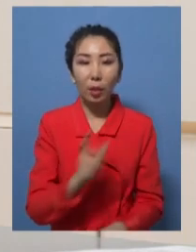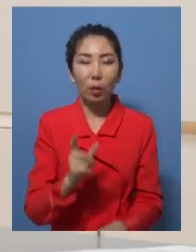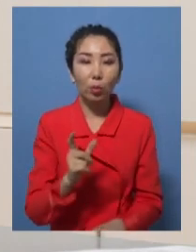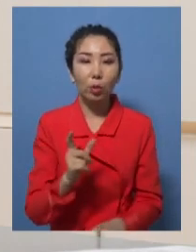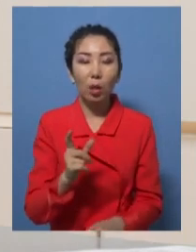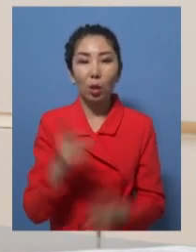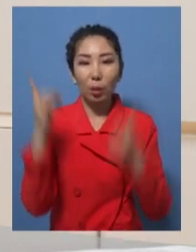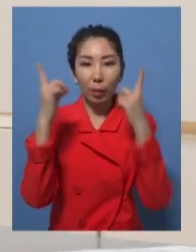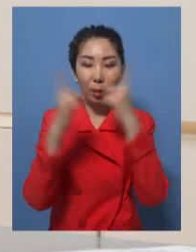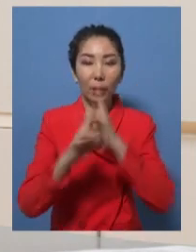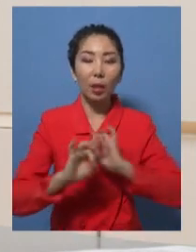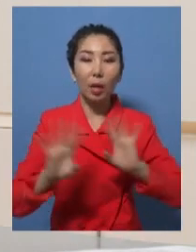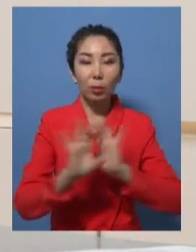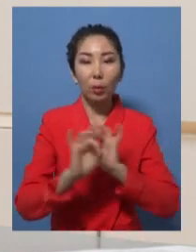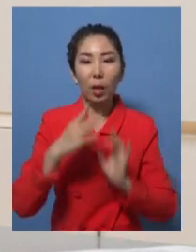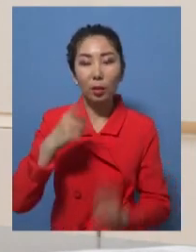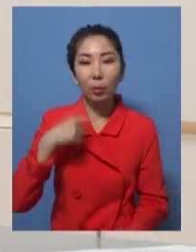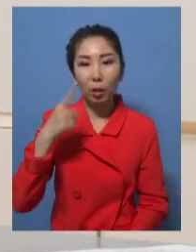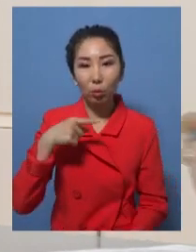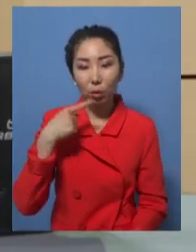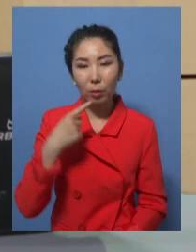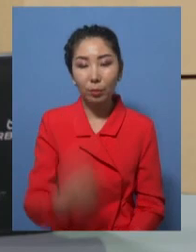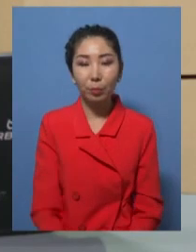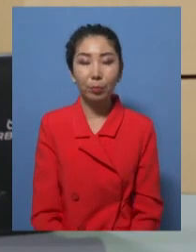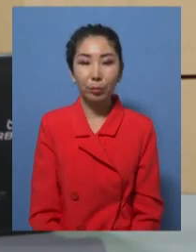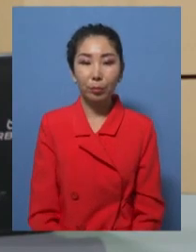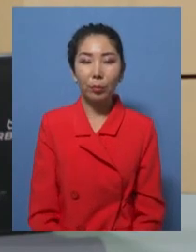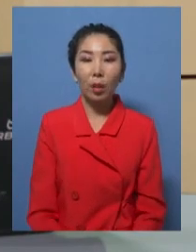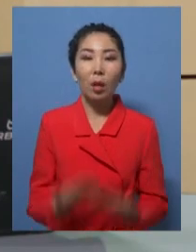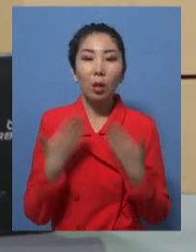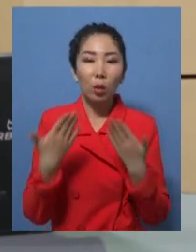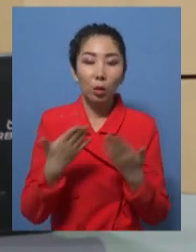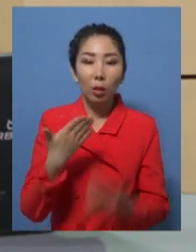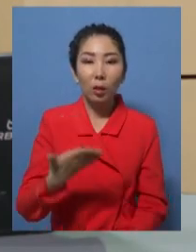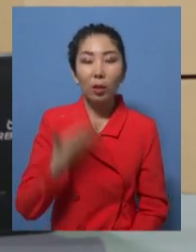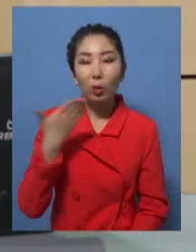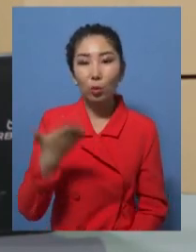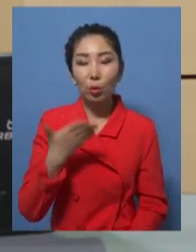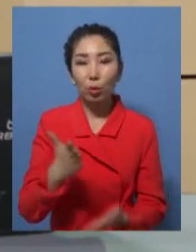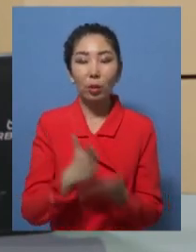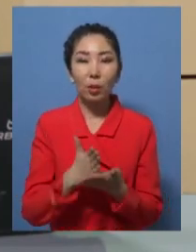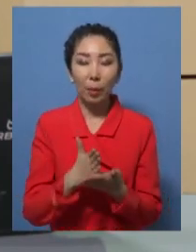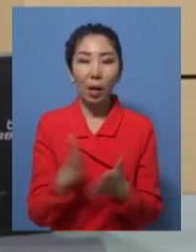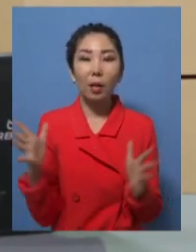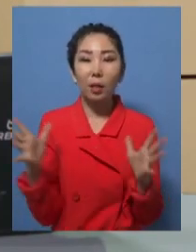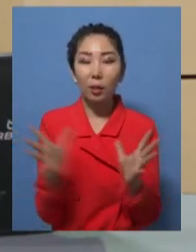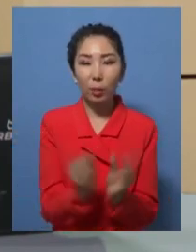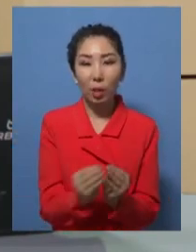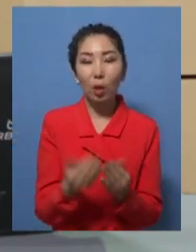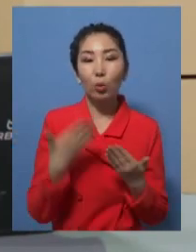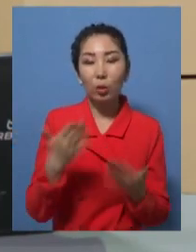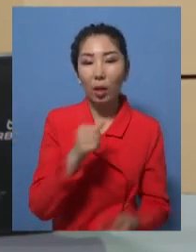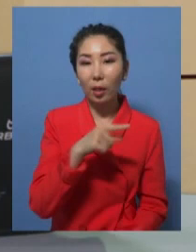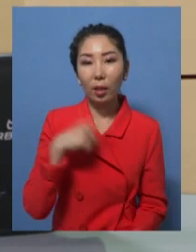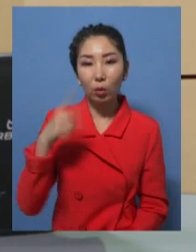өзінің мәліметтерін өзі беріп айтып қояды. Енді осы жерде көбіне жаңа сіз айтып отырғандай, сол алаяқтардың өзінің дені жаңа сіз айттың